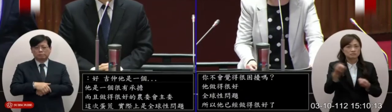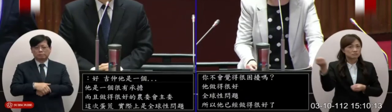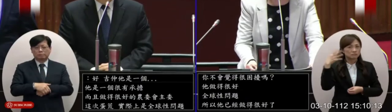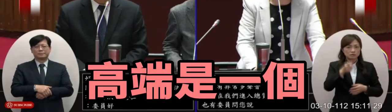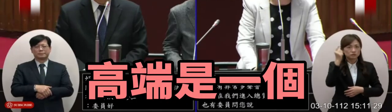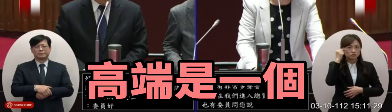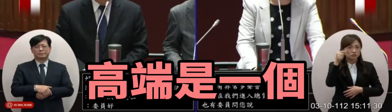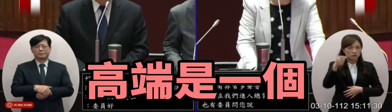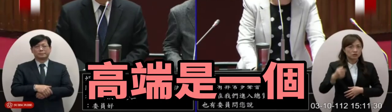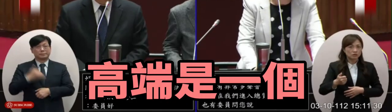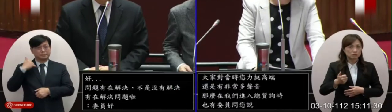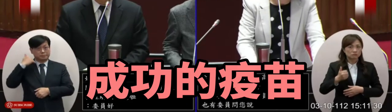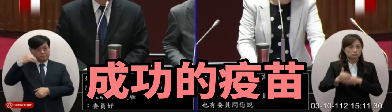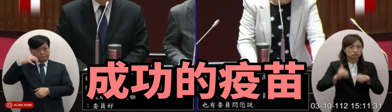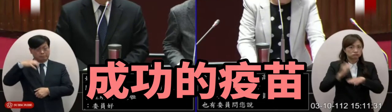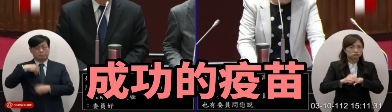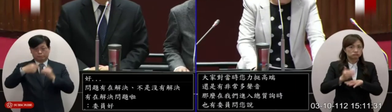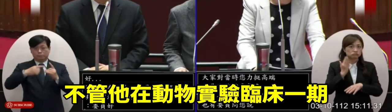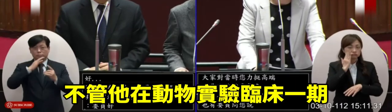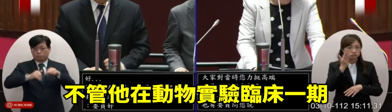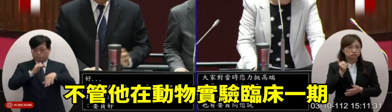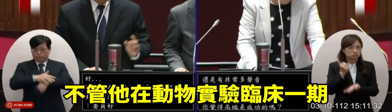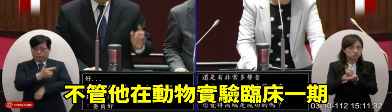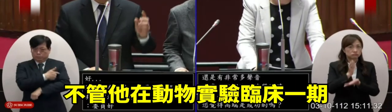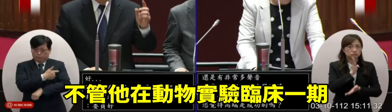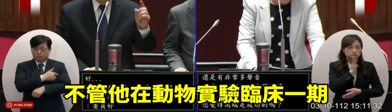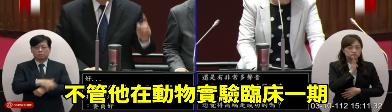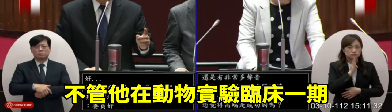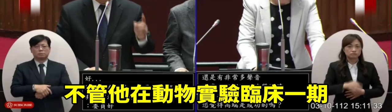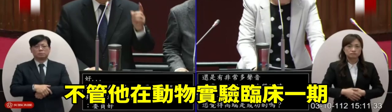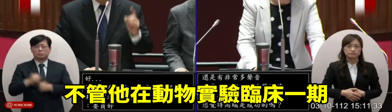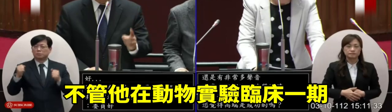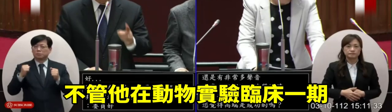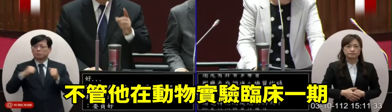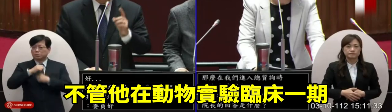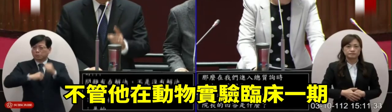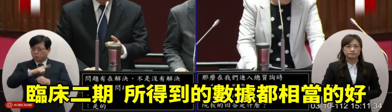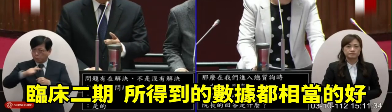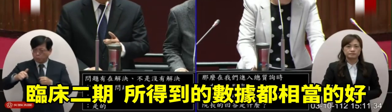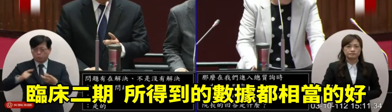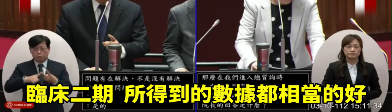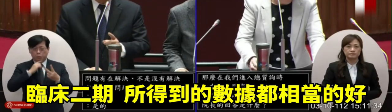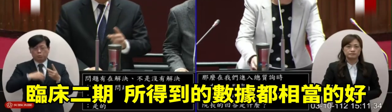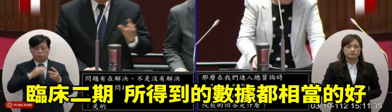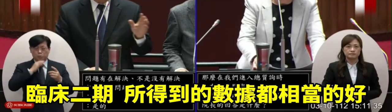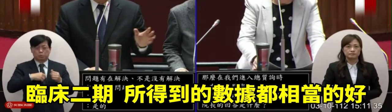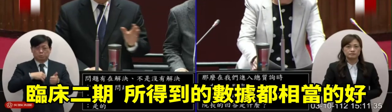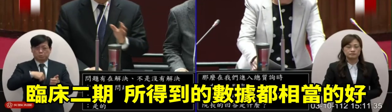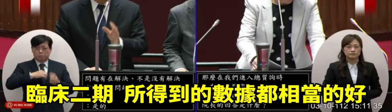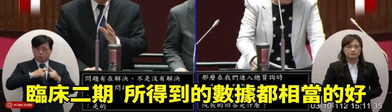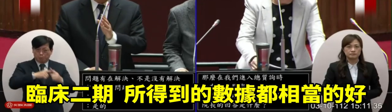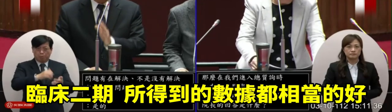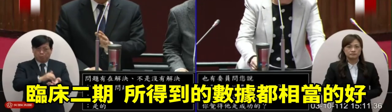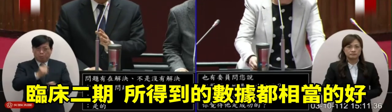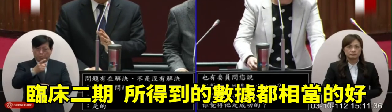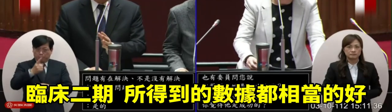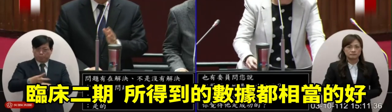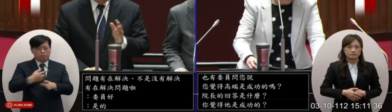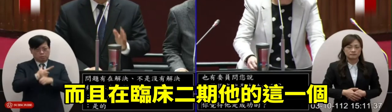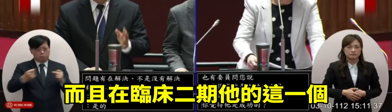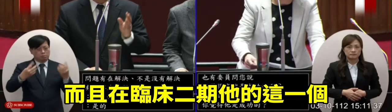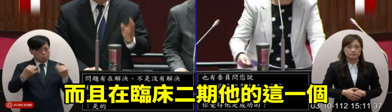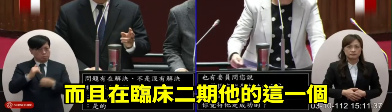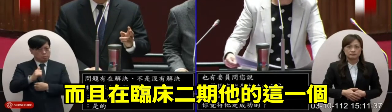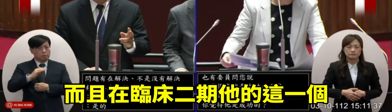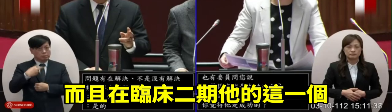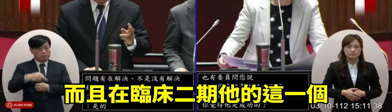抱怨哦。 高端是一个成功的疫苗，不管他在动物实验临床一期临床二期所得到的数据都相当的好，